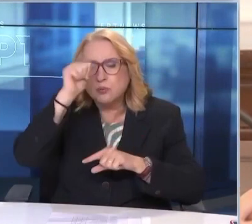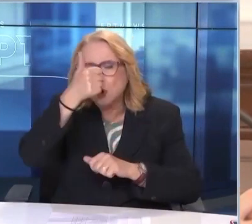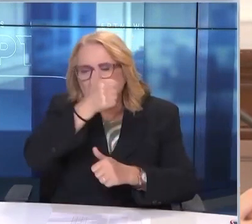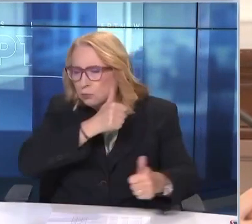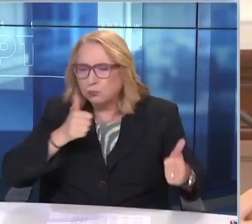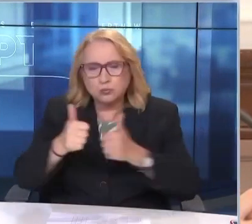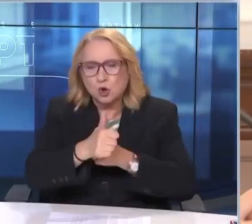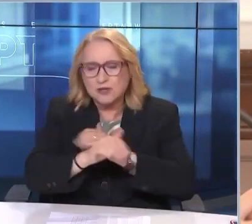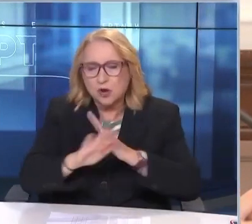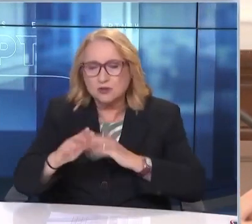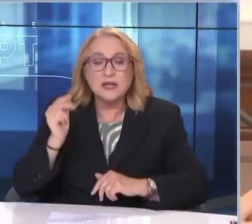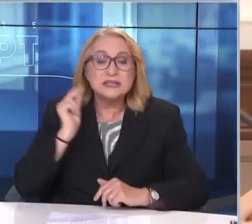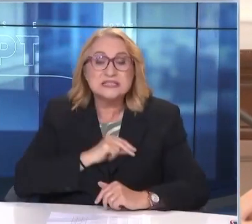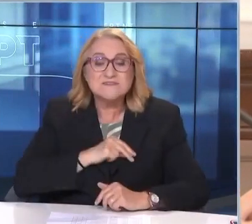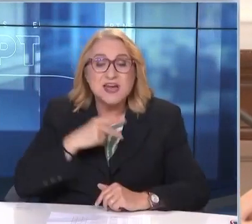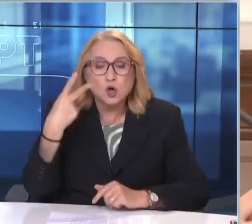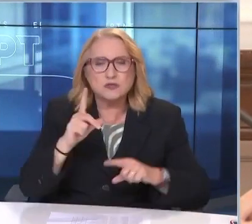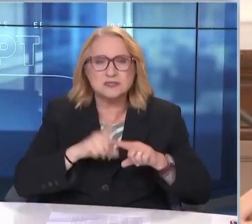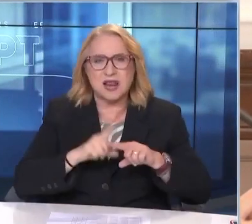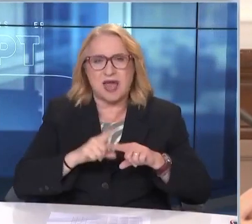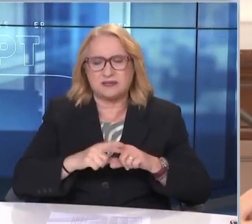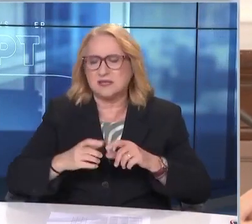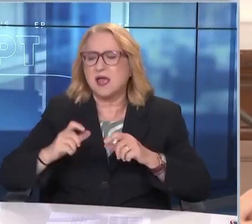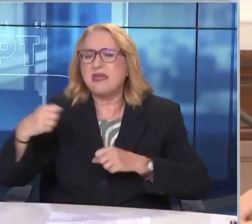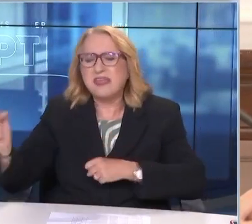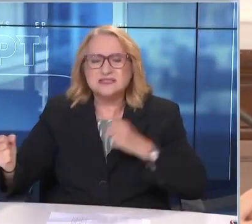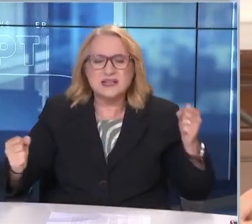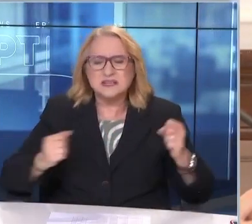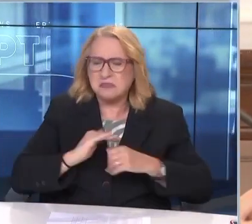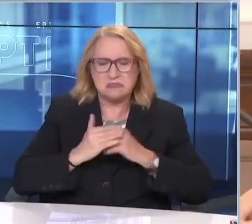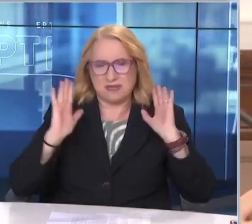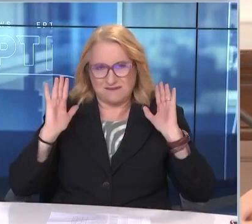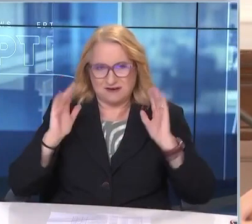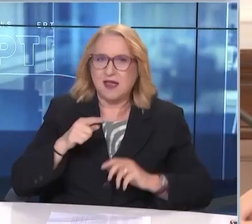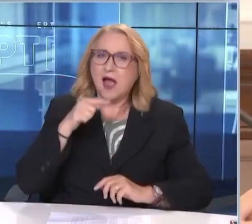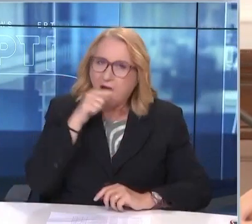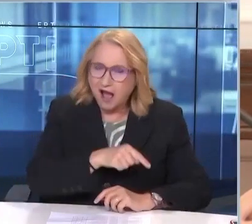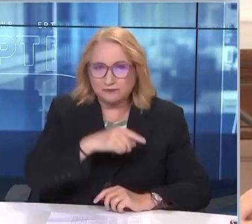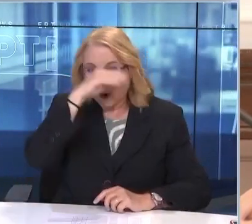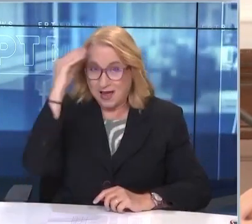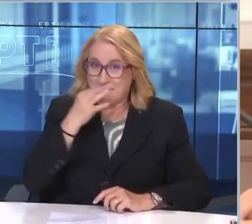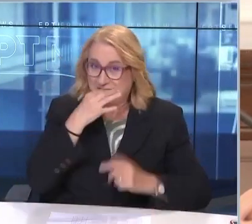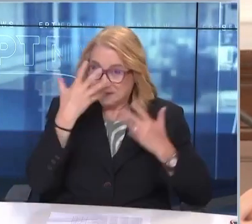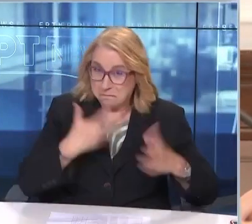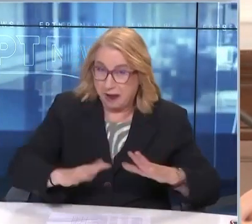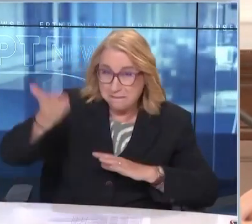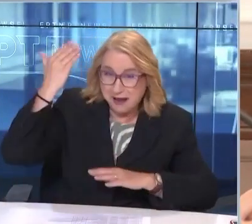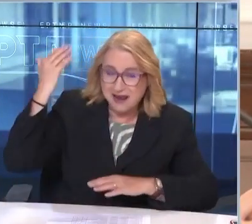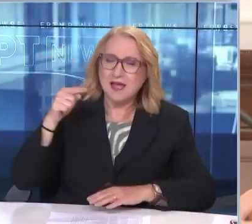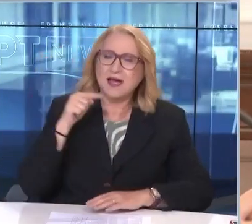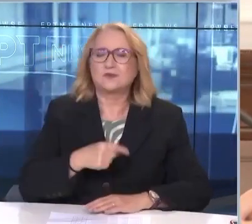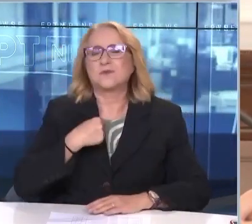των εθνικών εκλογών προφανώς εξακολουθεί και καθορίζει ως τις επόμενες εθνικές εκλογές